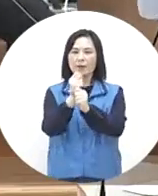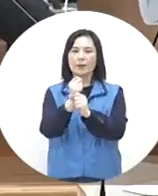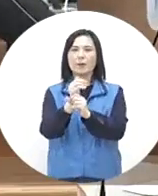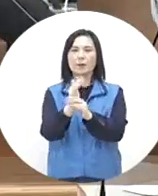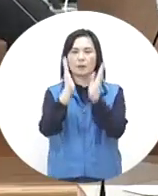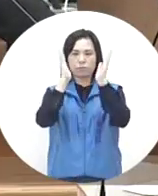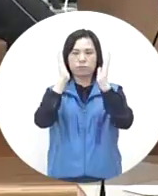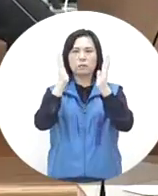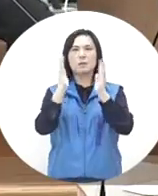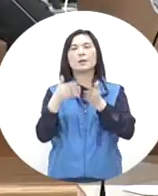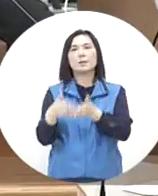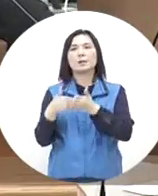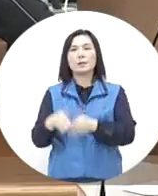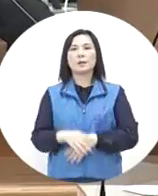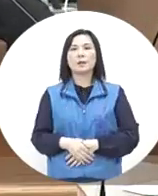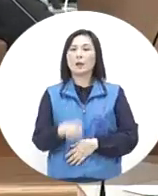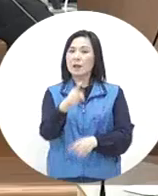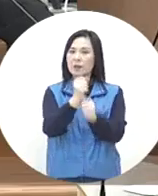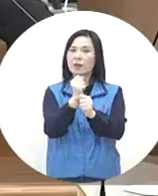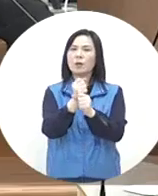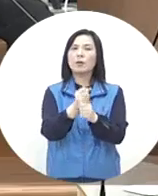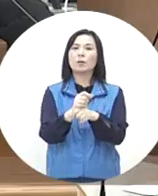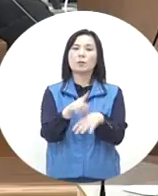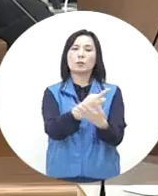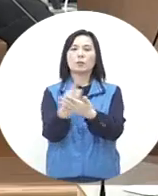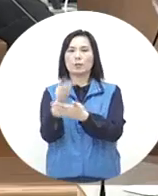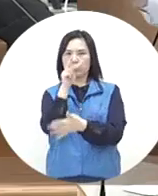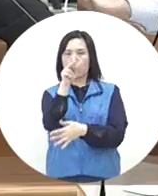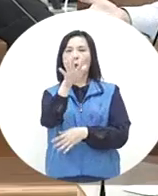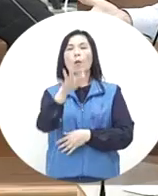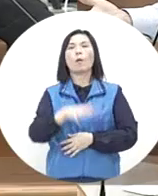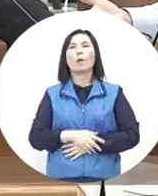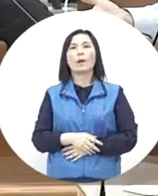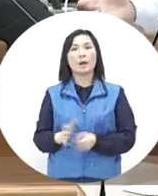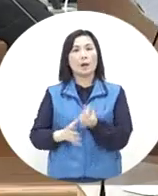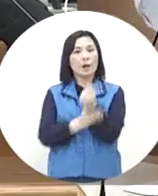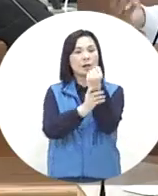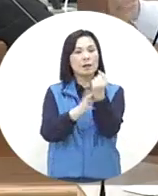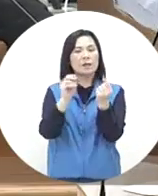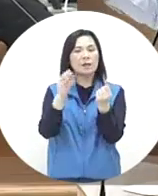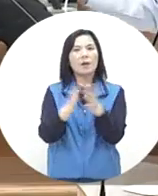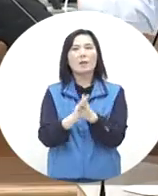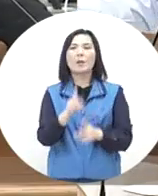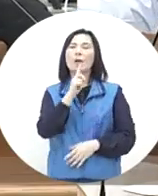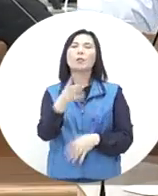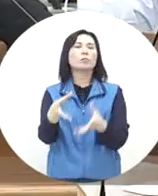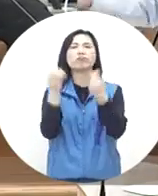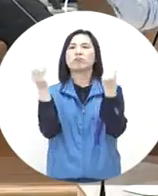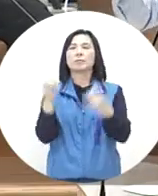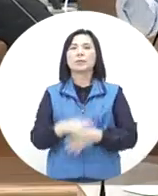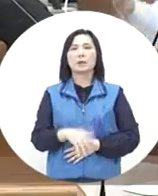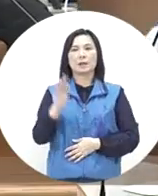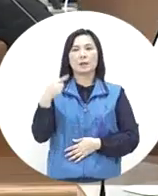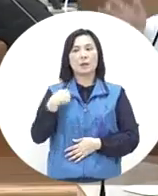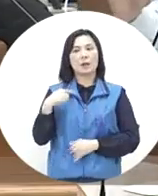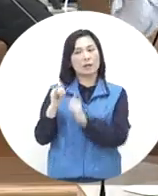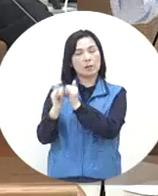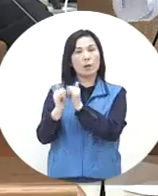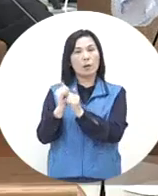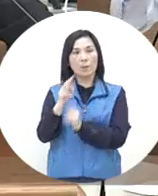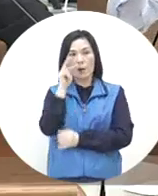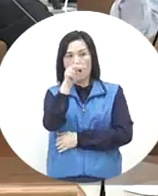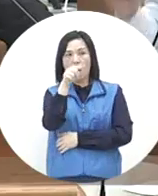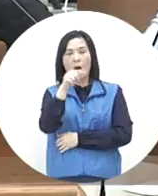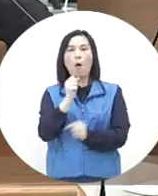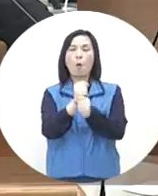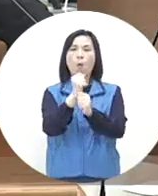讲，你做的吼，大家有看。我个人有支持你，无支持你，咱唔免讲。但是我的选民哦，看你有做，即下